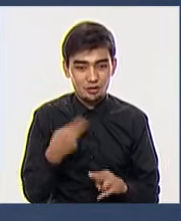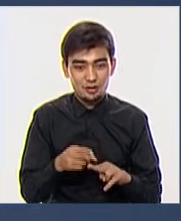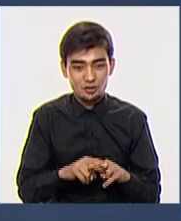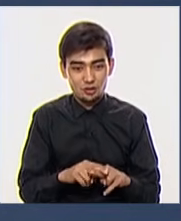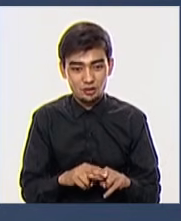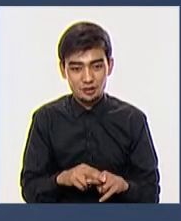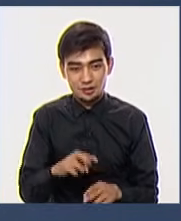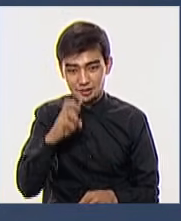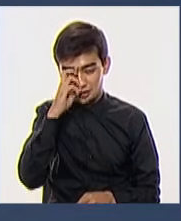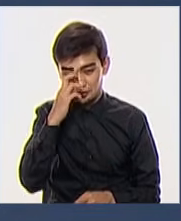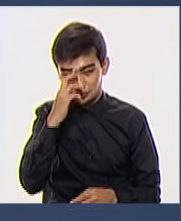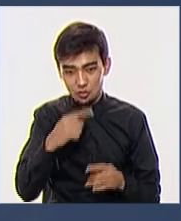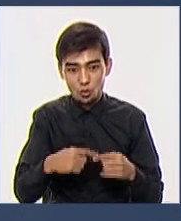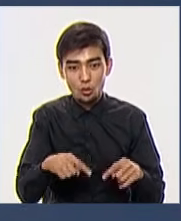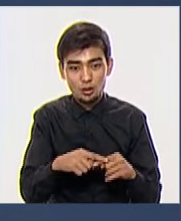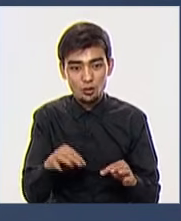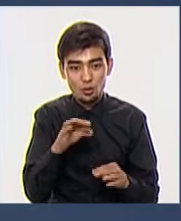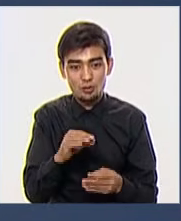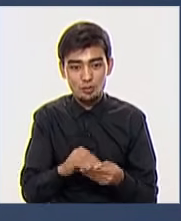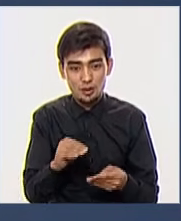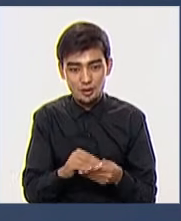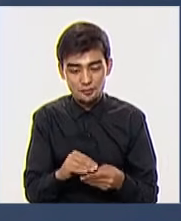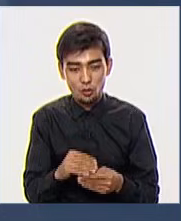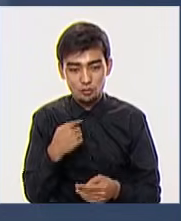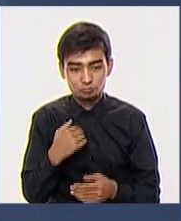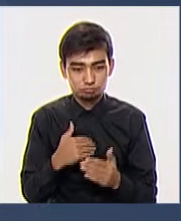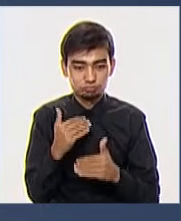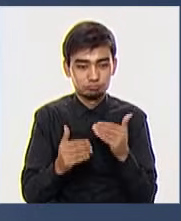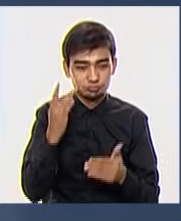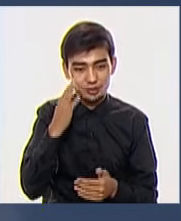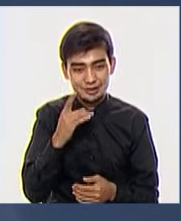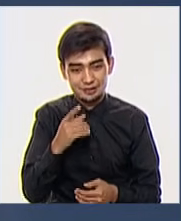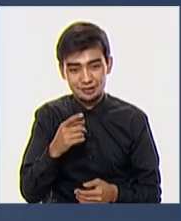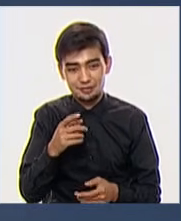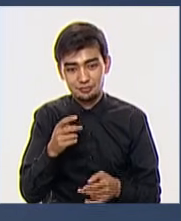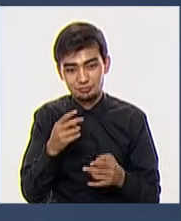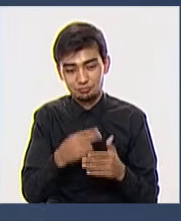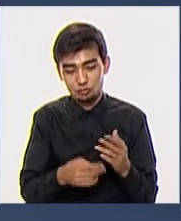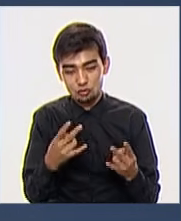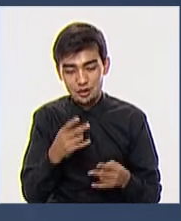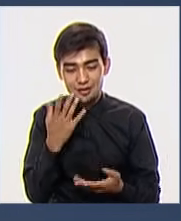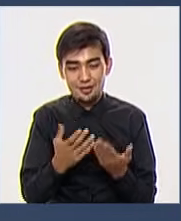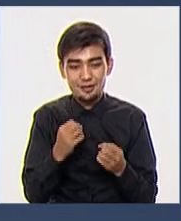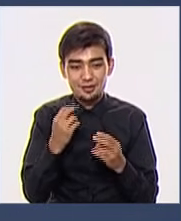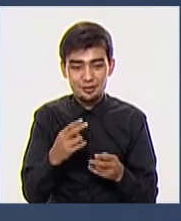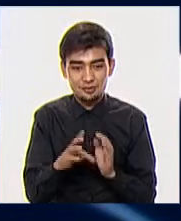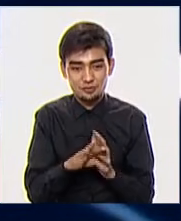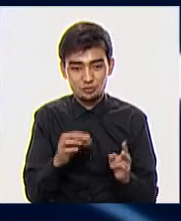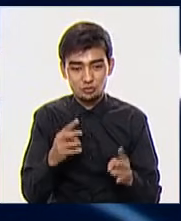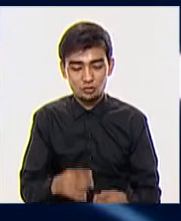басшылардың мемлекеттік қызметте қайта мансап қуамын деген үмітін үзу керек пе? Бізде кадрлер қалай тағайындалу